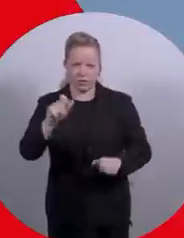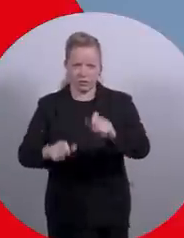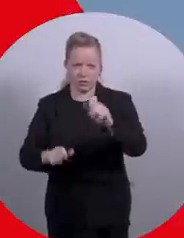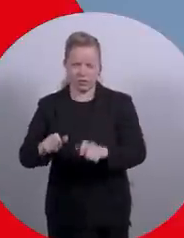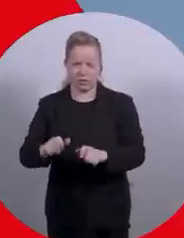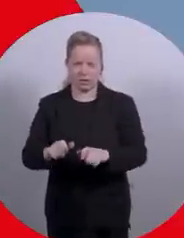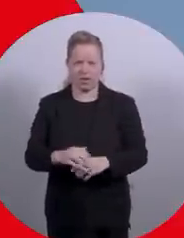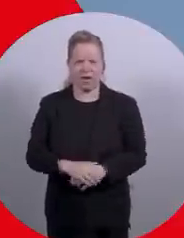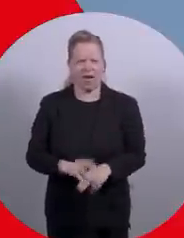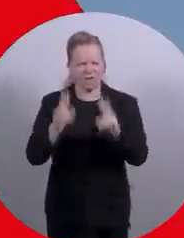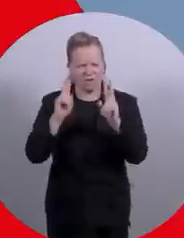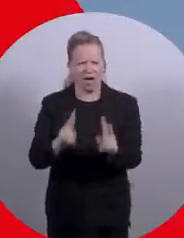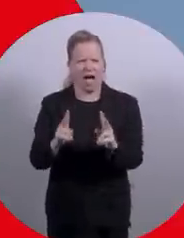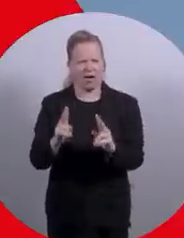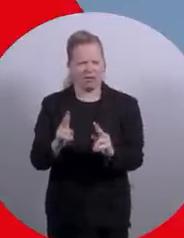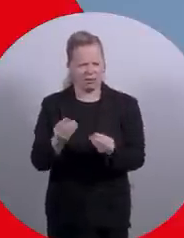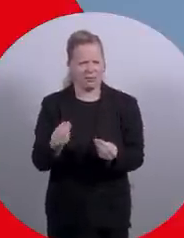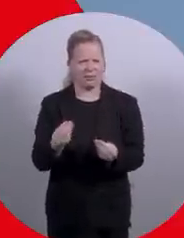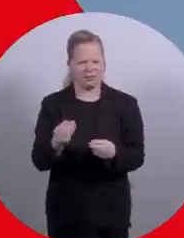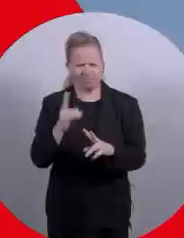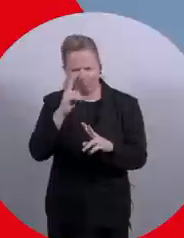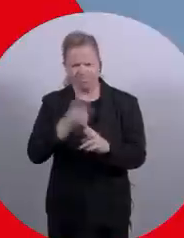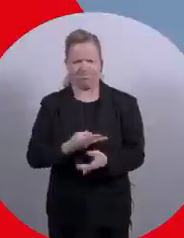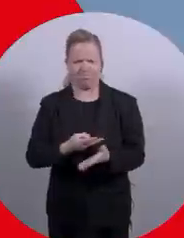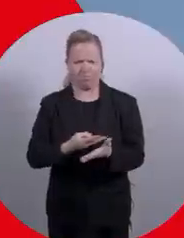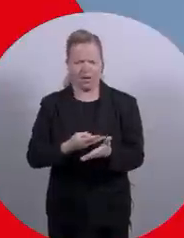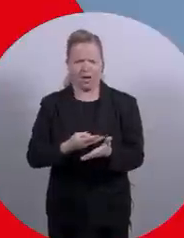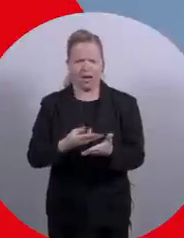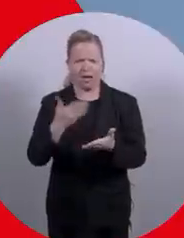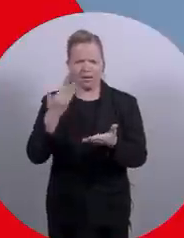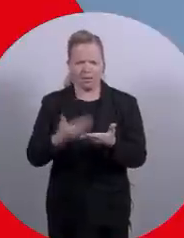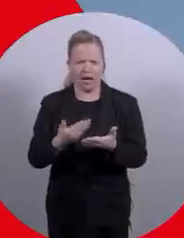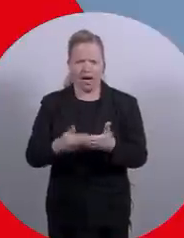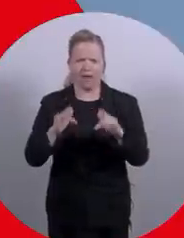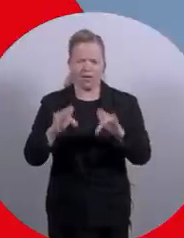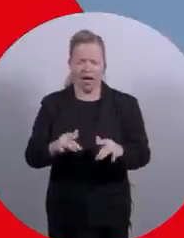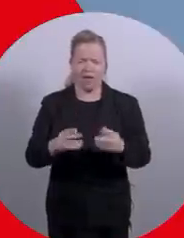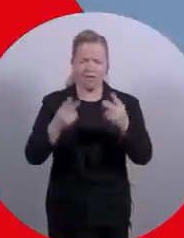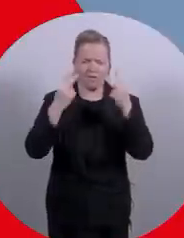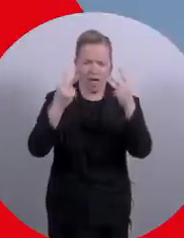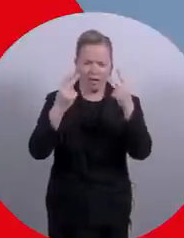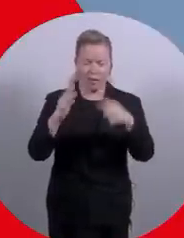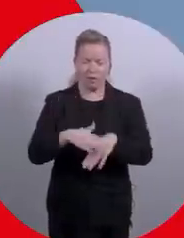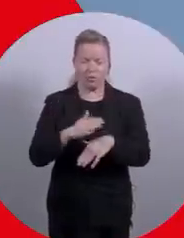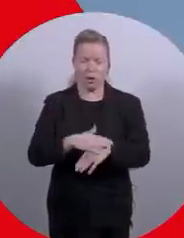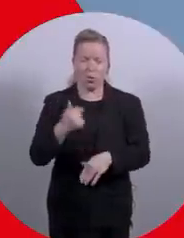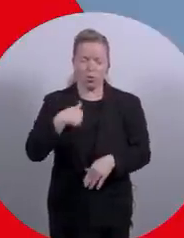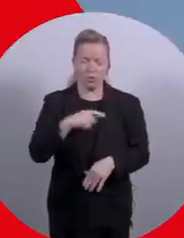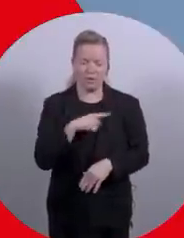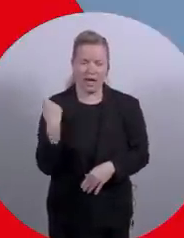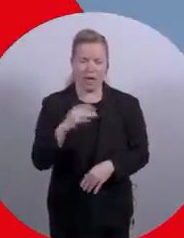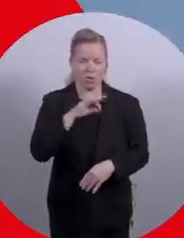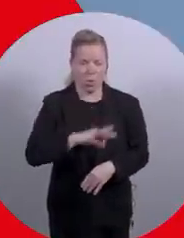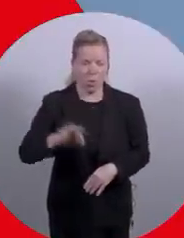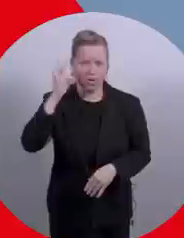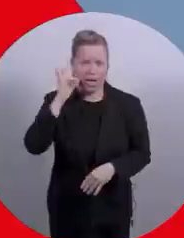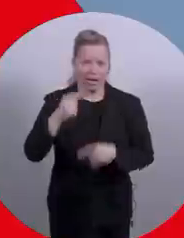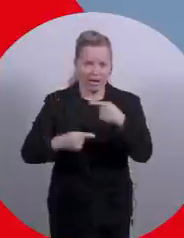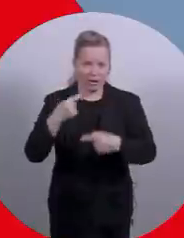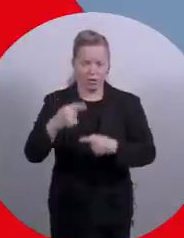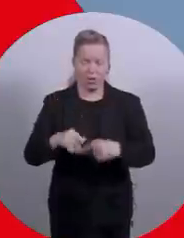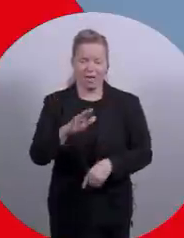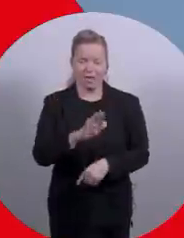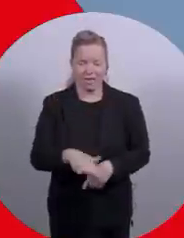pervers ist es eigentlich bei den Werten wo wir uns feiern würden und es ist unser Tochtergeneration unsere Kinder unsere